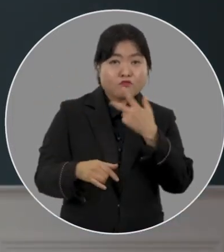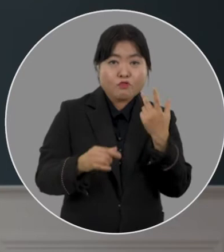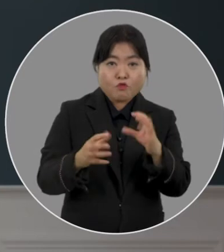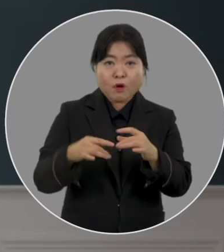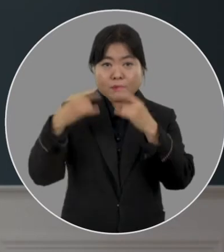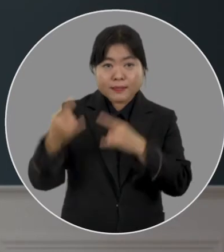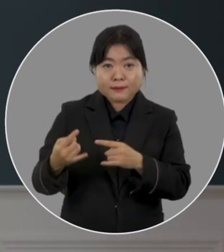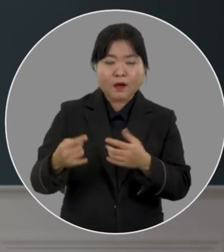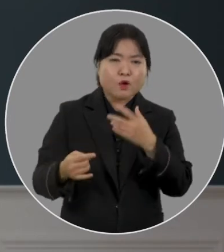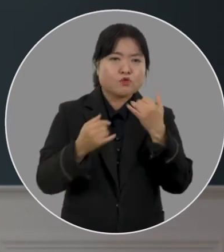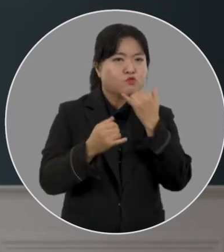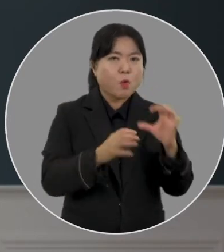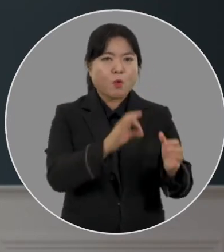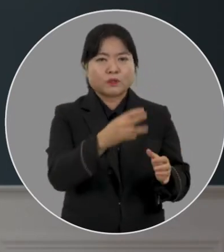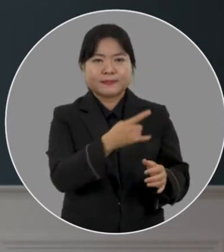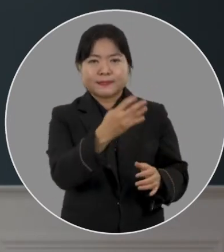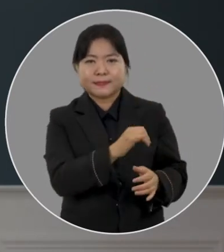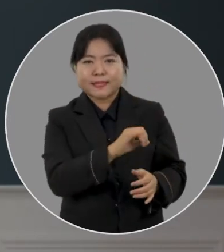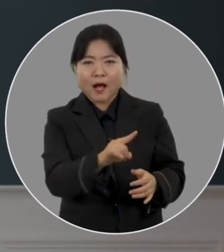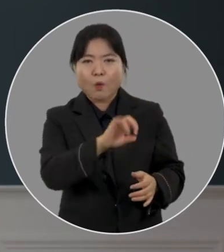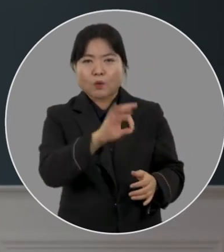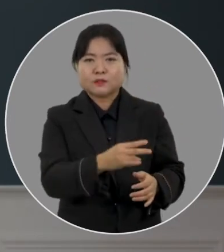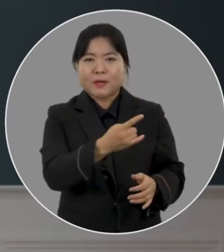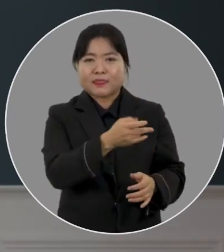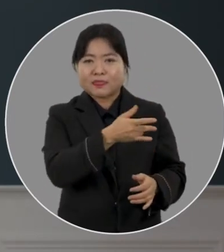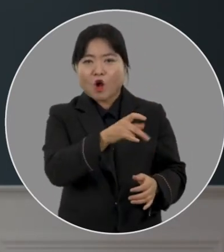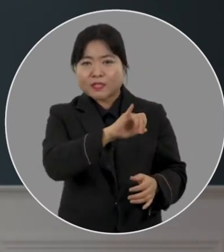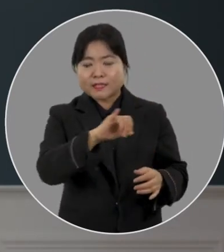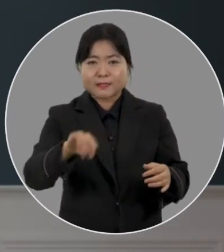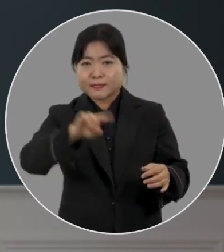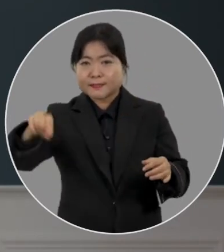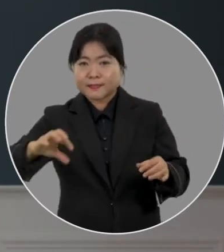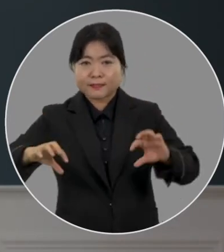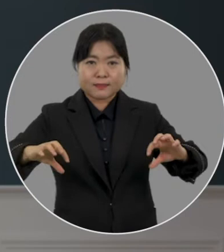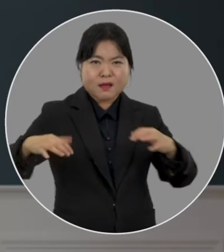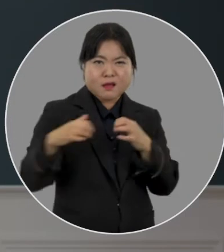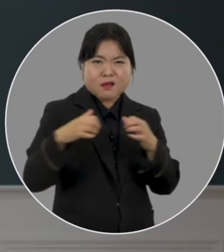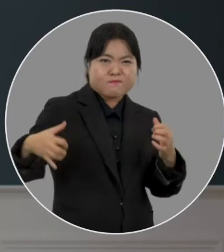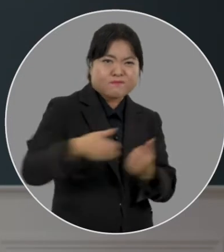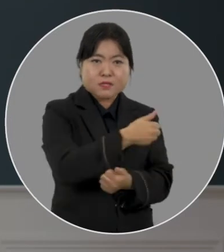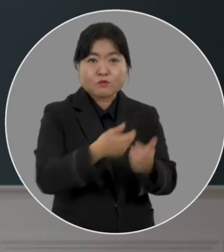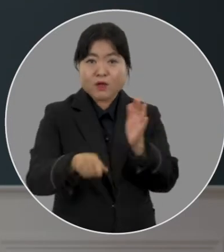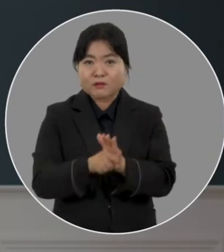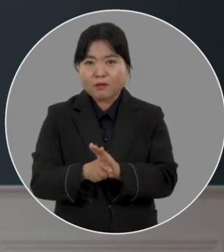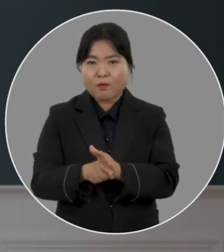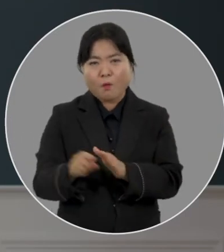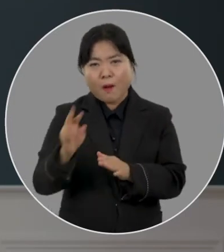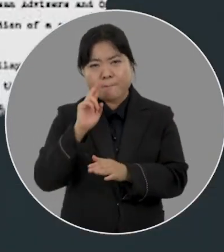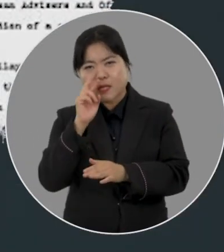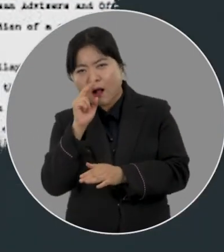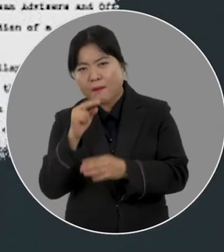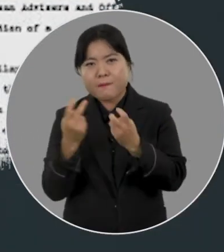독일과 오스트리아, 오스만 터키라는 동맹국에 대해서 전쟁을 승리로 이끌기 위해서는 비상수단을 강구해야